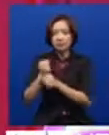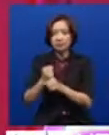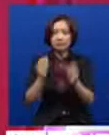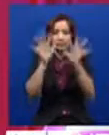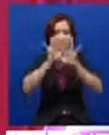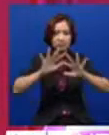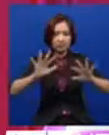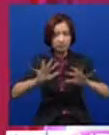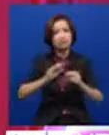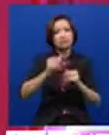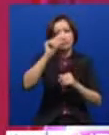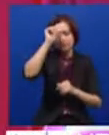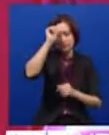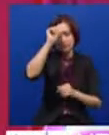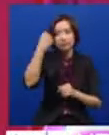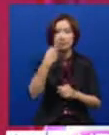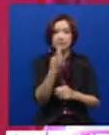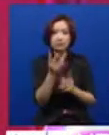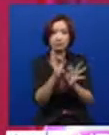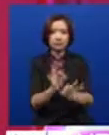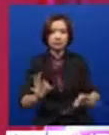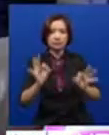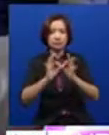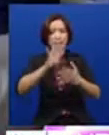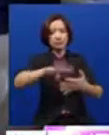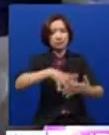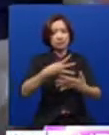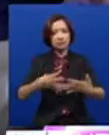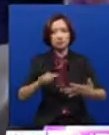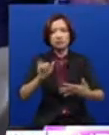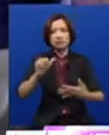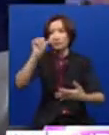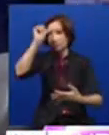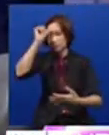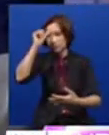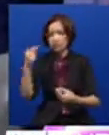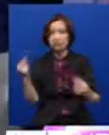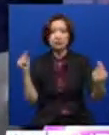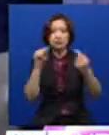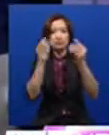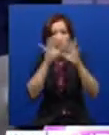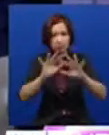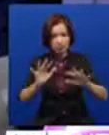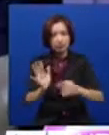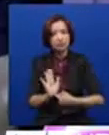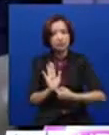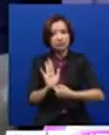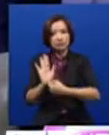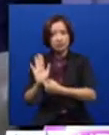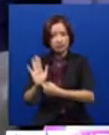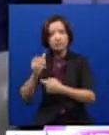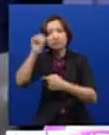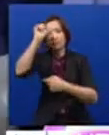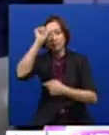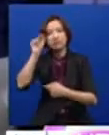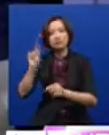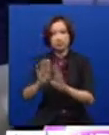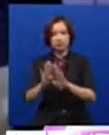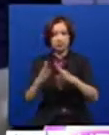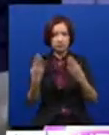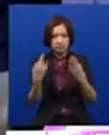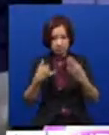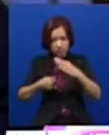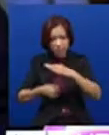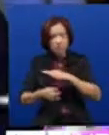กับอินเดียโดยเน้นถึงความสำคัญทางยุทธศาสตร์ที่อินเดียมีต่ออาเซียนและเสนอว่าอินเดียสามารถเป็นประตูสู่